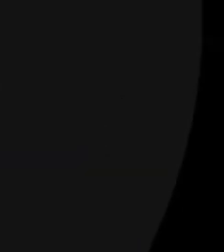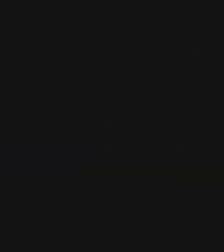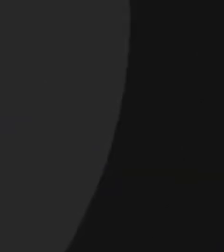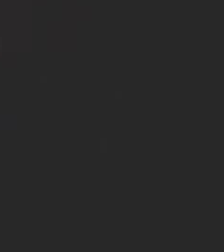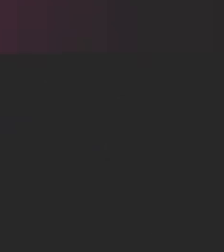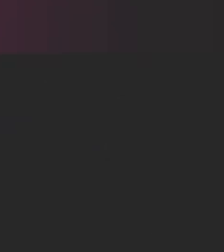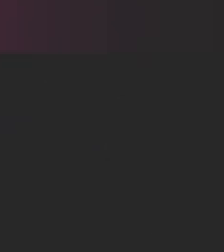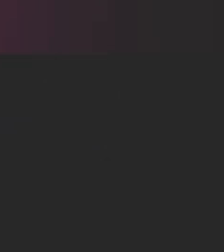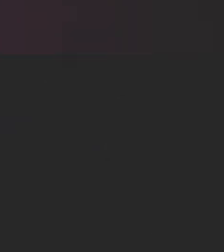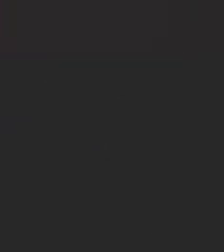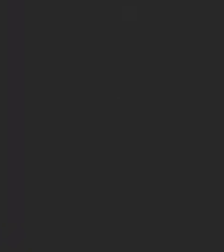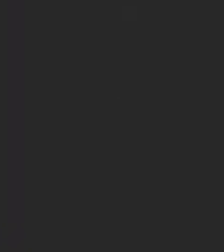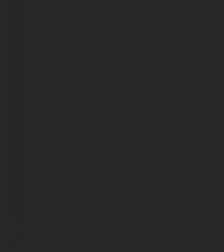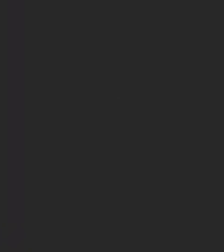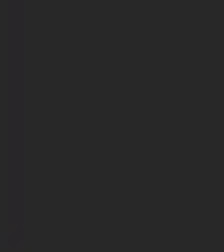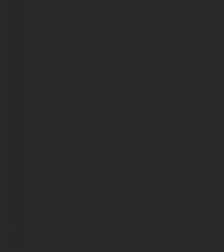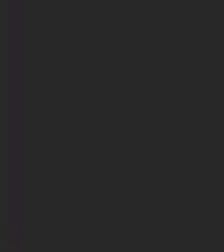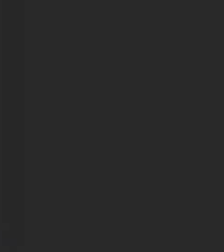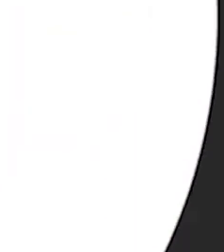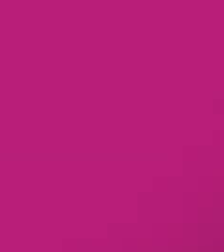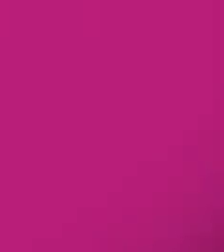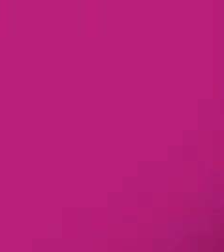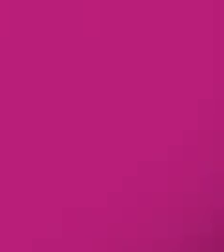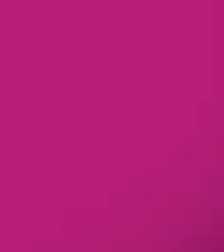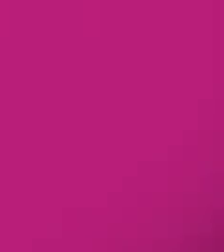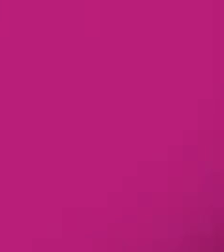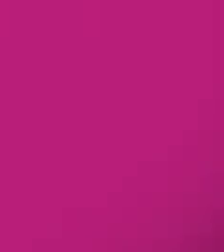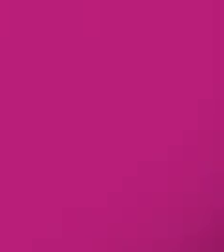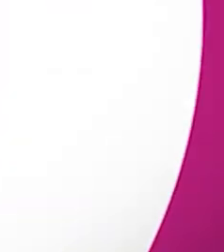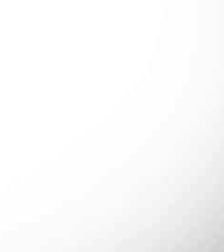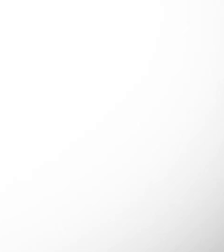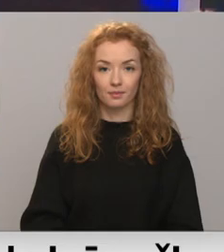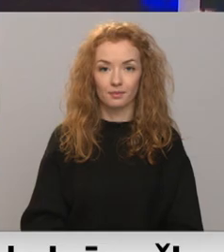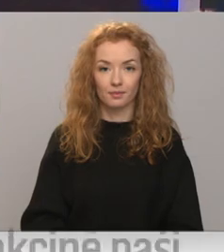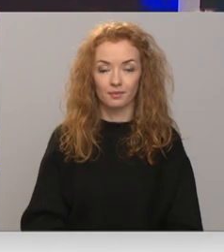Re, visi ēters ir te!